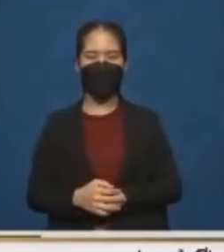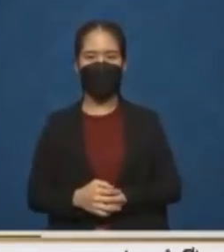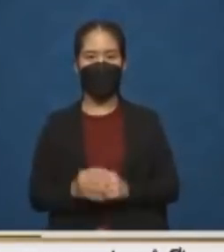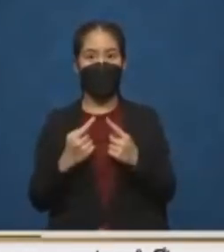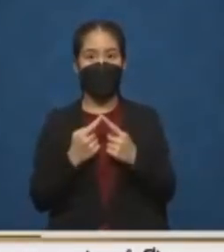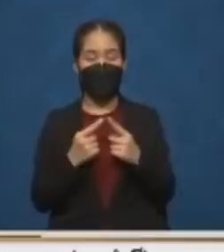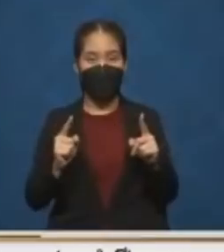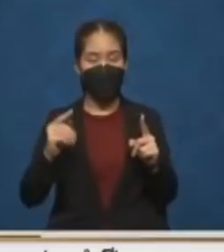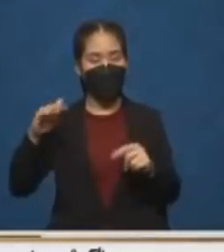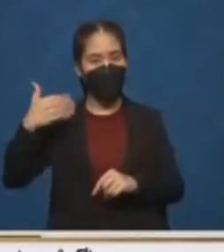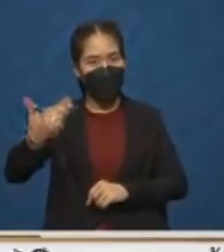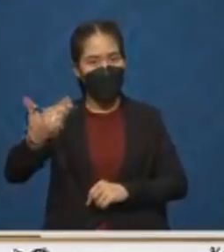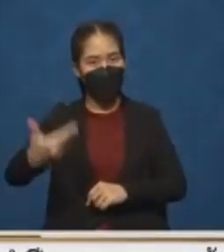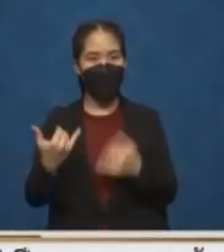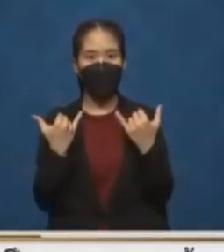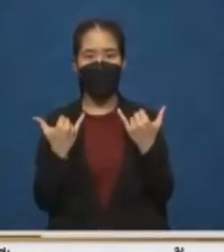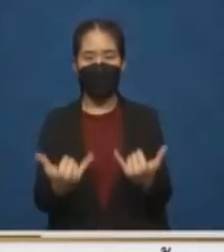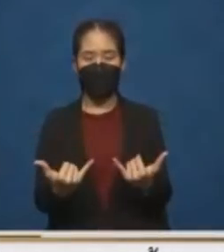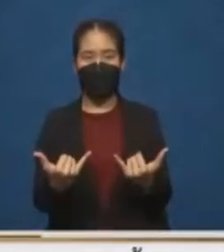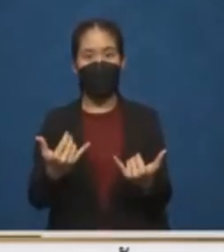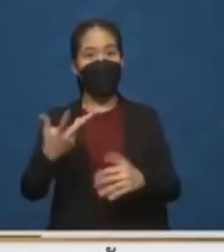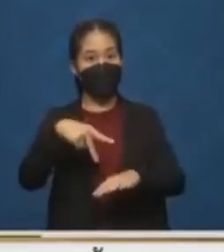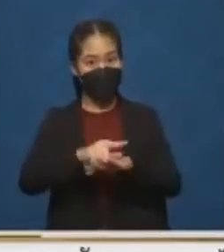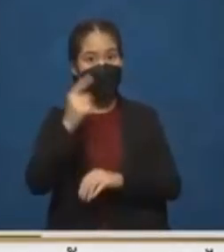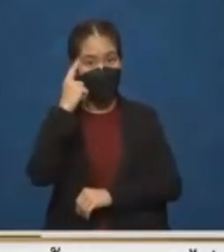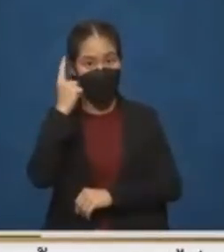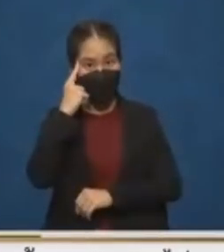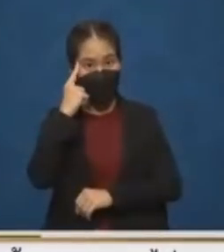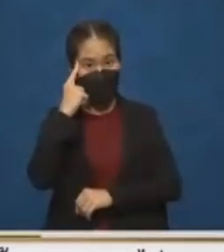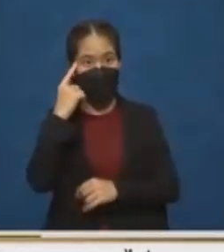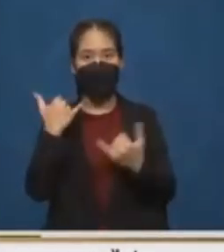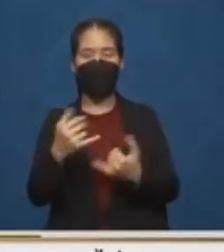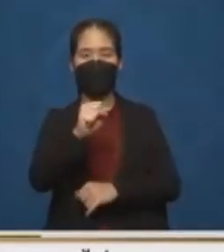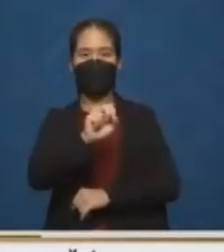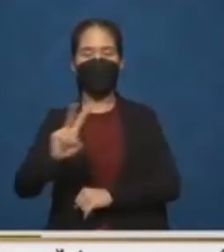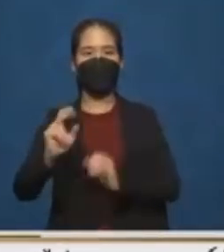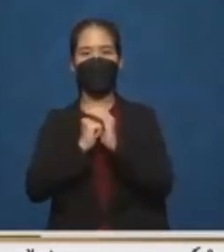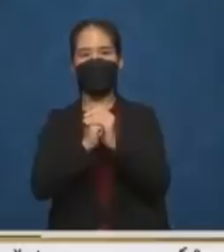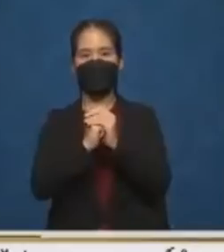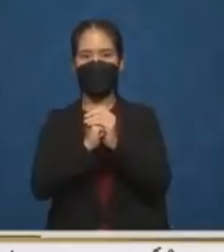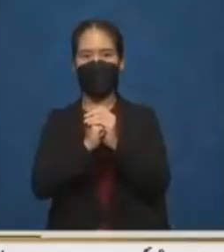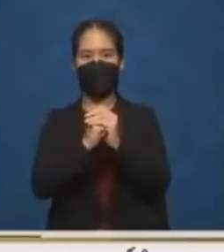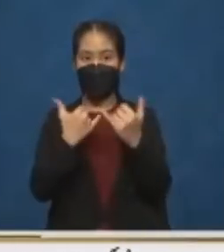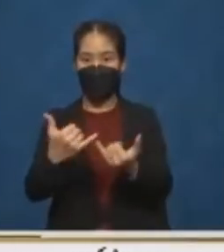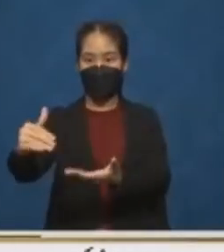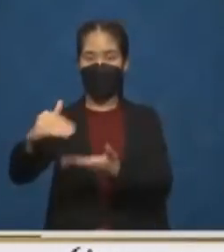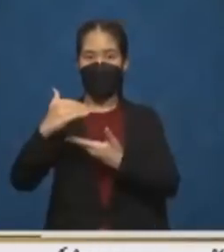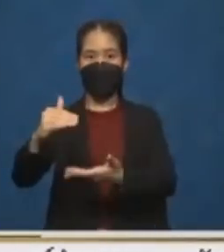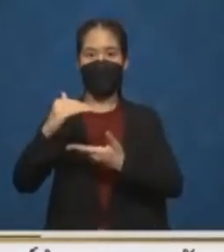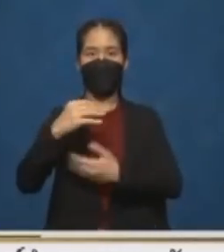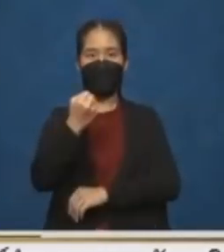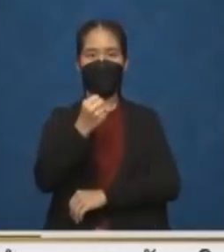แต่วันนี้ท่านประทานทาบไมเข้ววัคซีนชินโวัควันนี้เข้ามาในเมืองไยแล้ว 19.